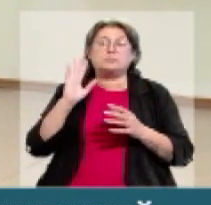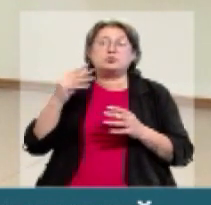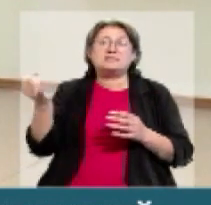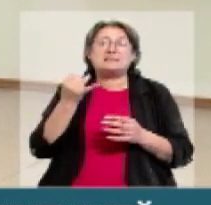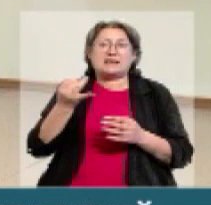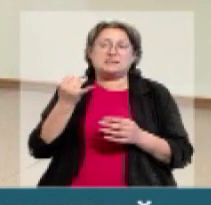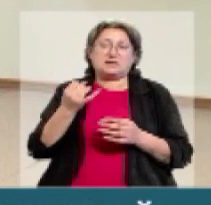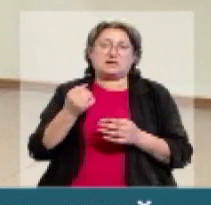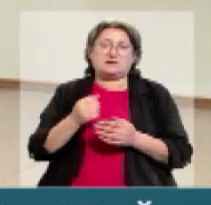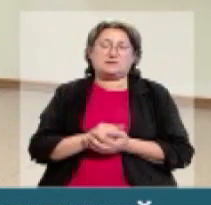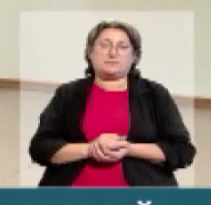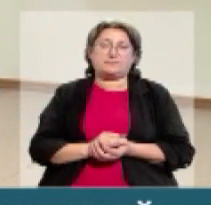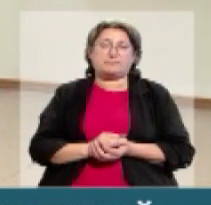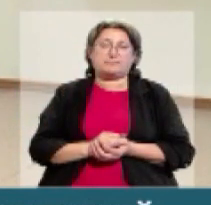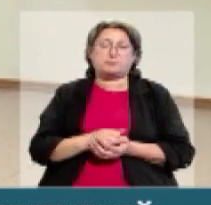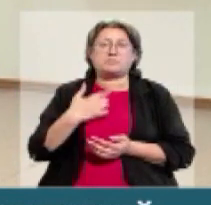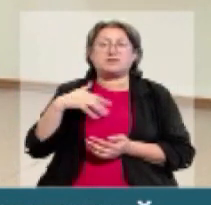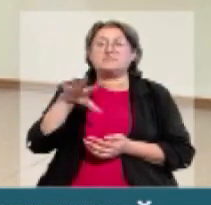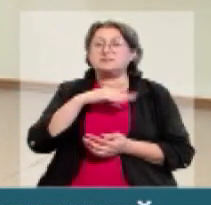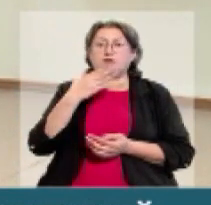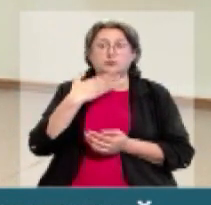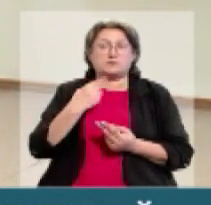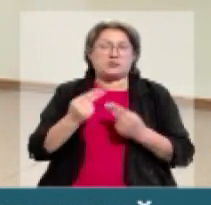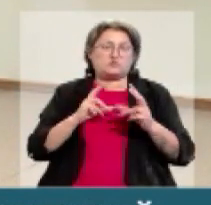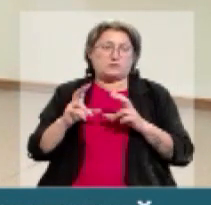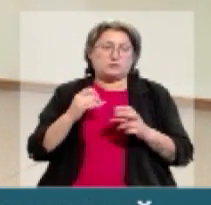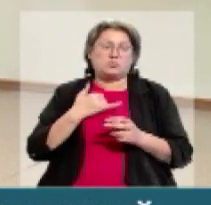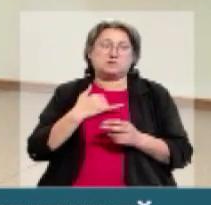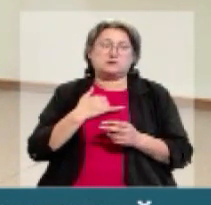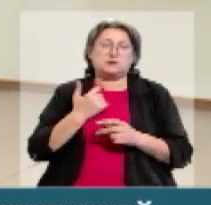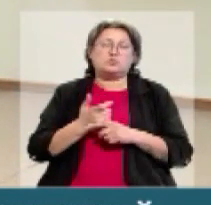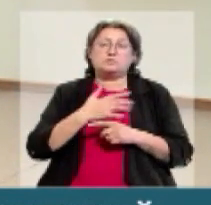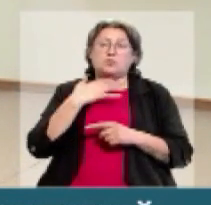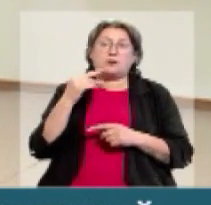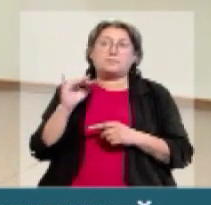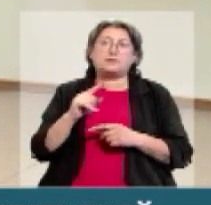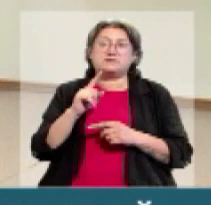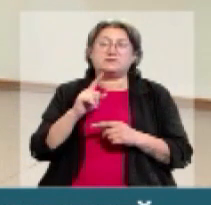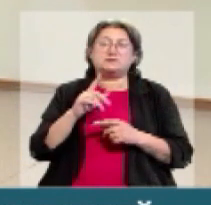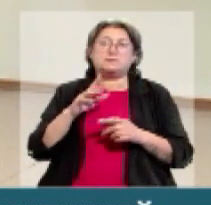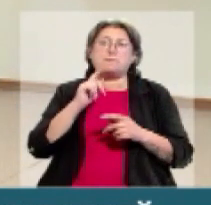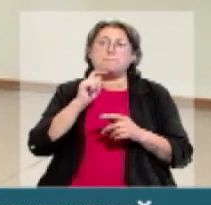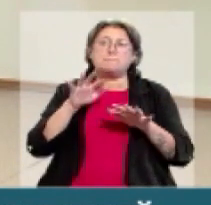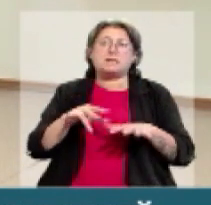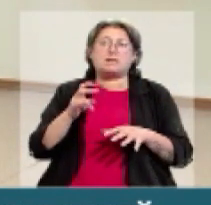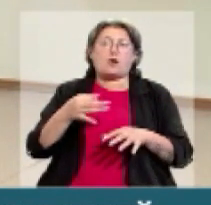интересней. Мы все очень любим играть в шахматы, у нас очень много призовых мест на области.